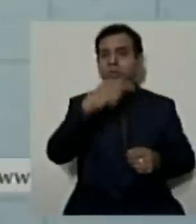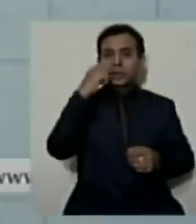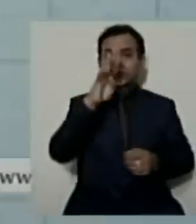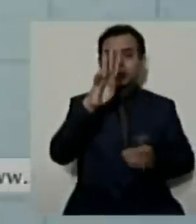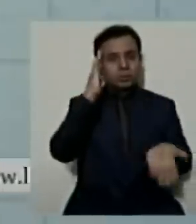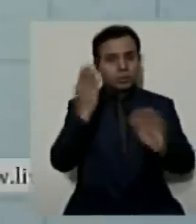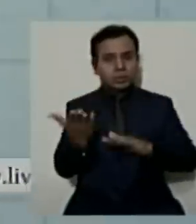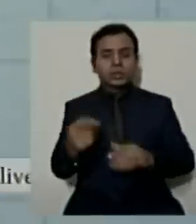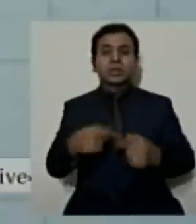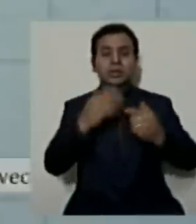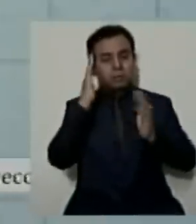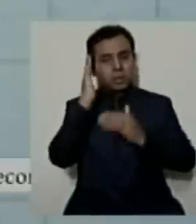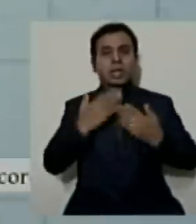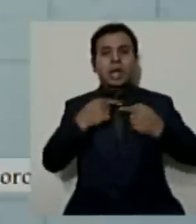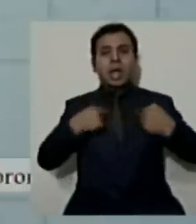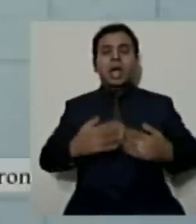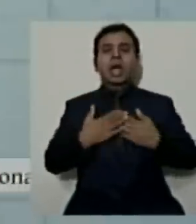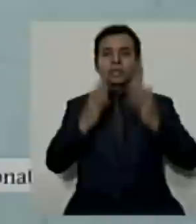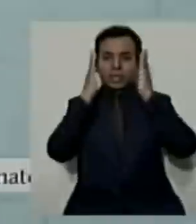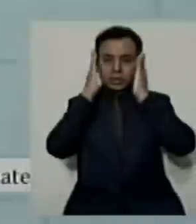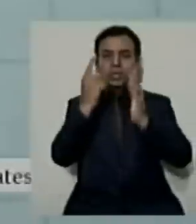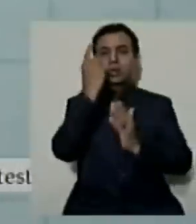মধ্যে ঢাকায় 3 জন, ঢাকার বাইরে 6 জন,